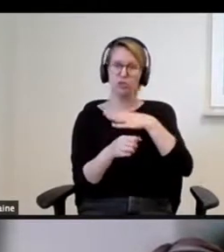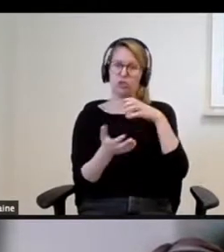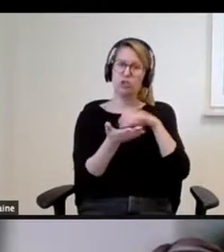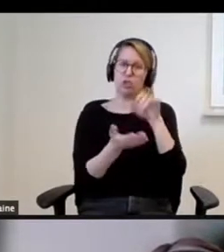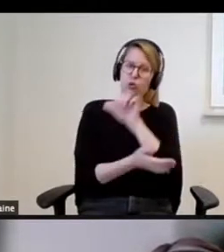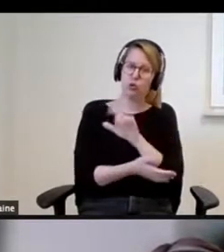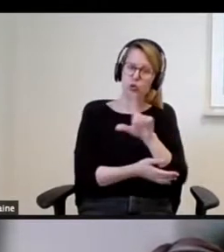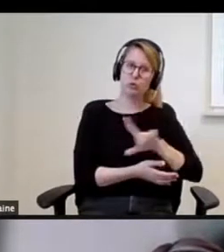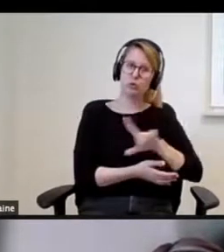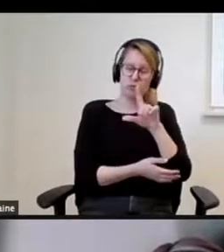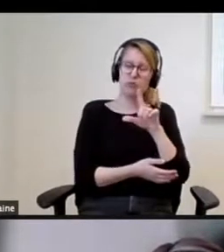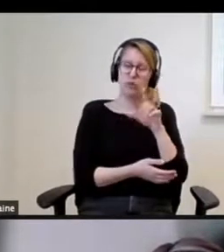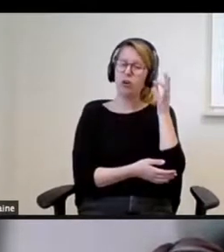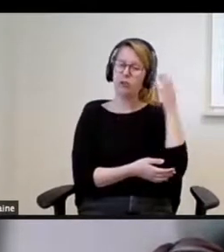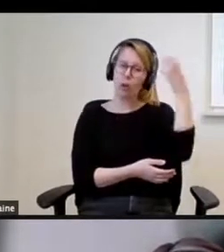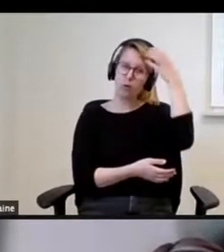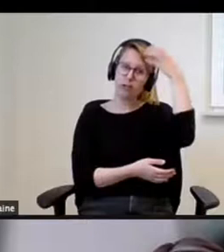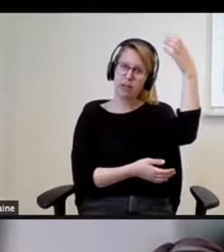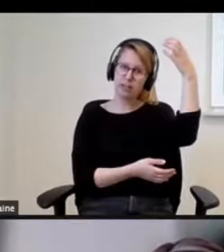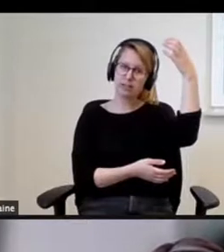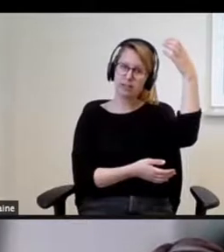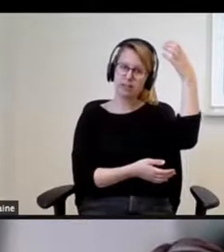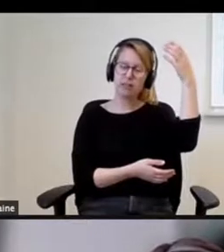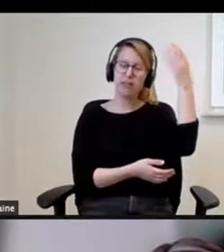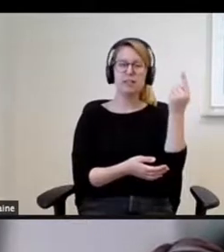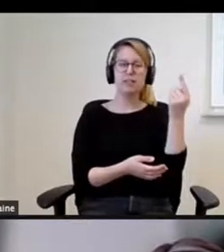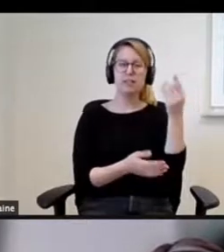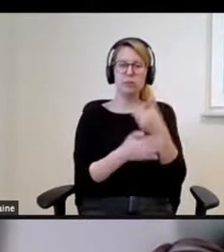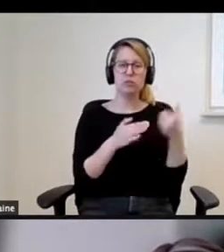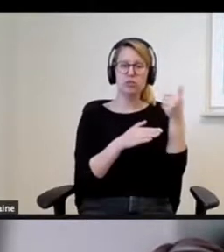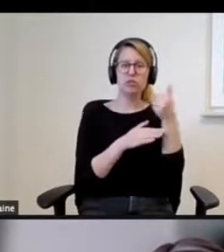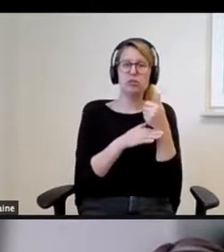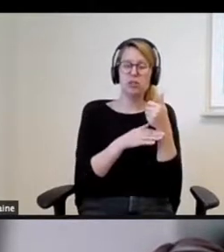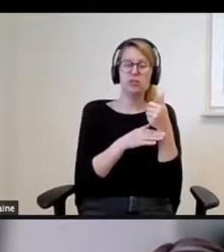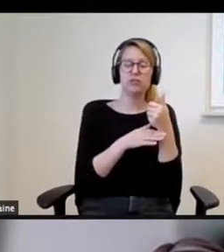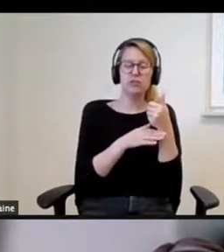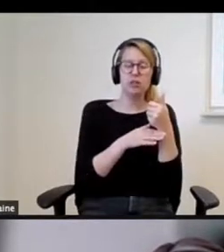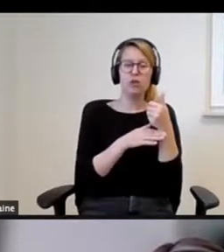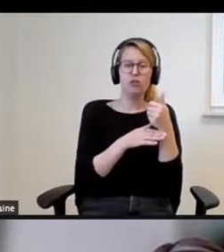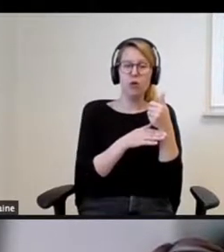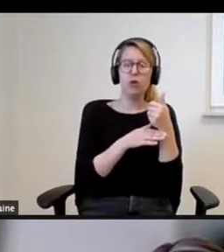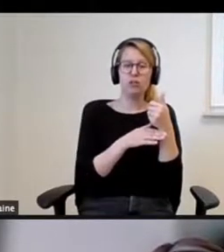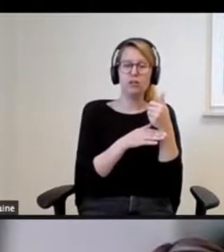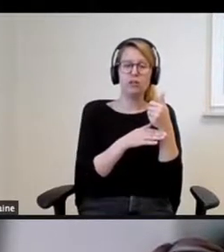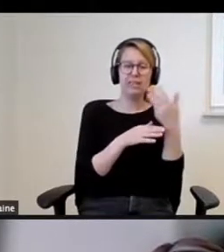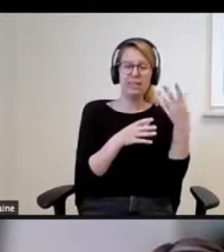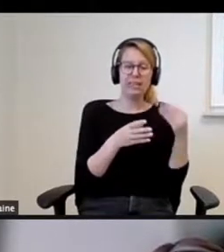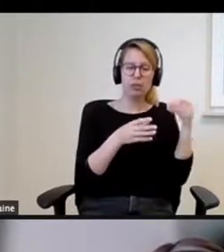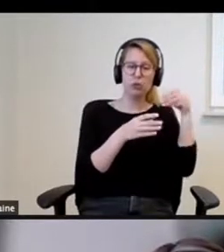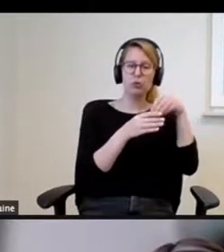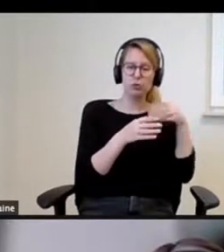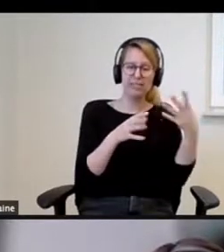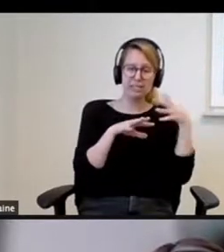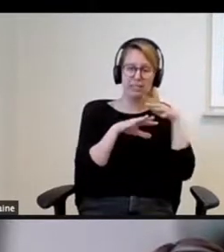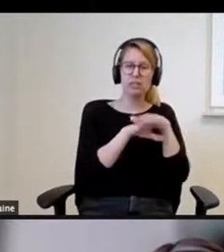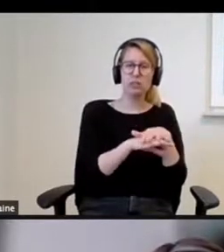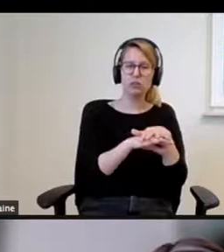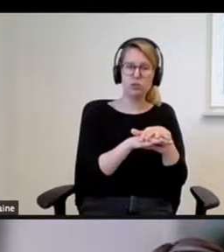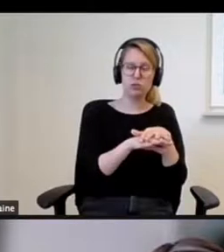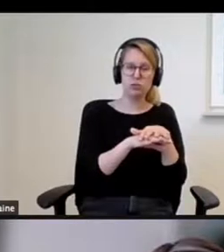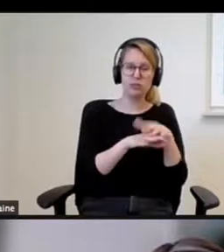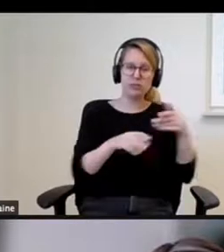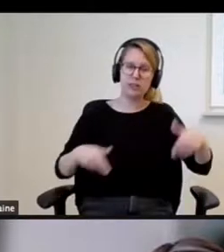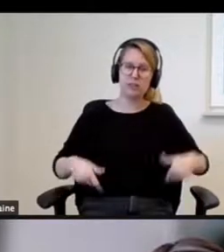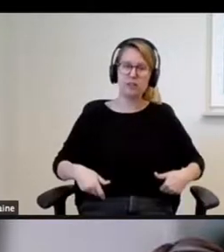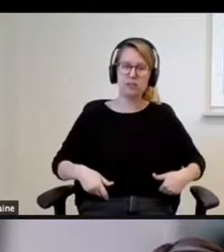responsabel Madeleine Kaiser, als Chef vom Service Integration et Besoin Spezifik. Madame Kaiser, was macht ihr halt zu Lützebüsch? Anders,